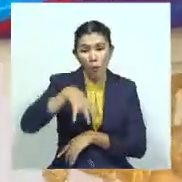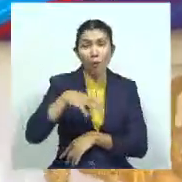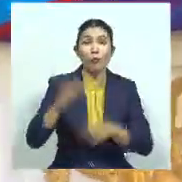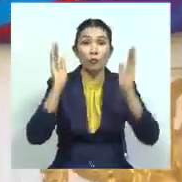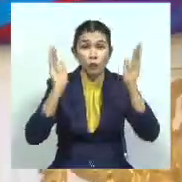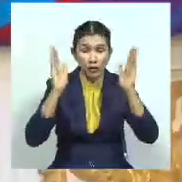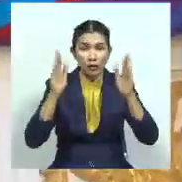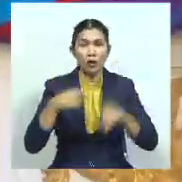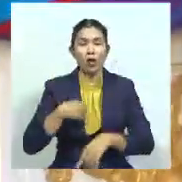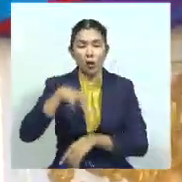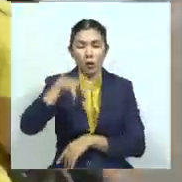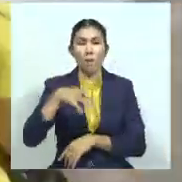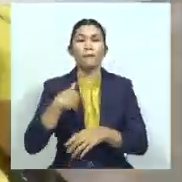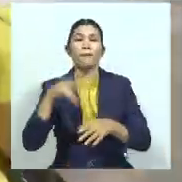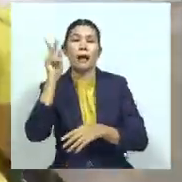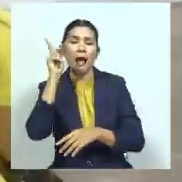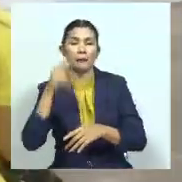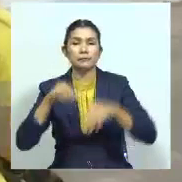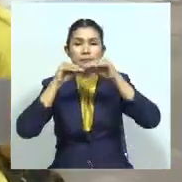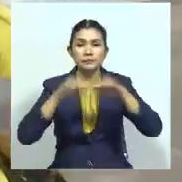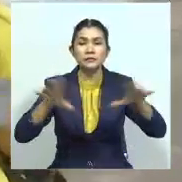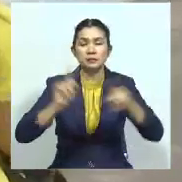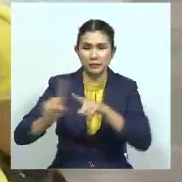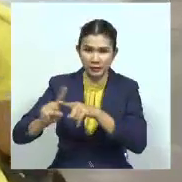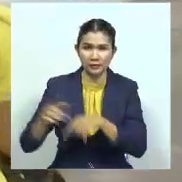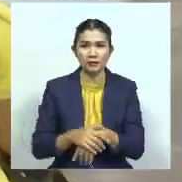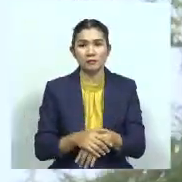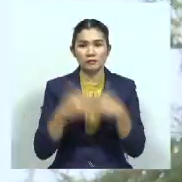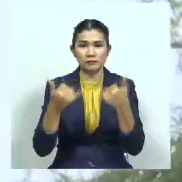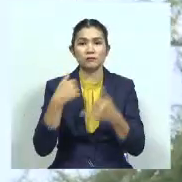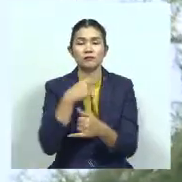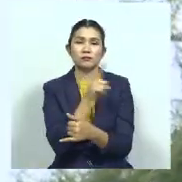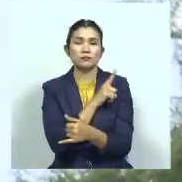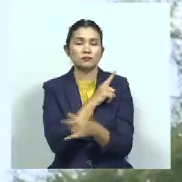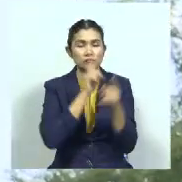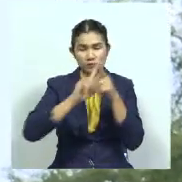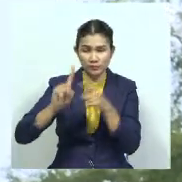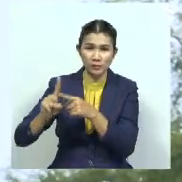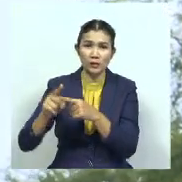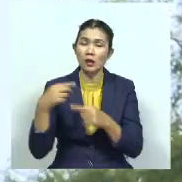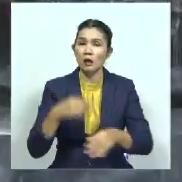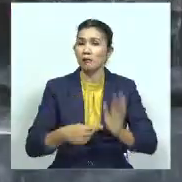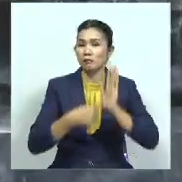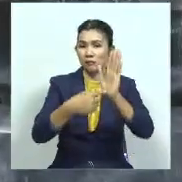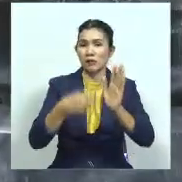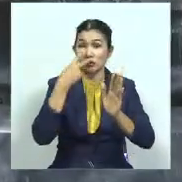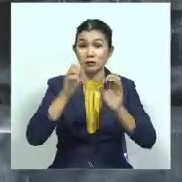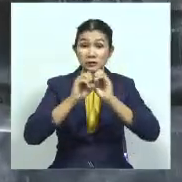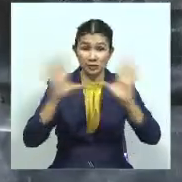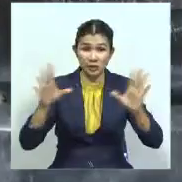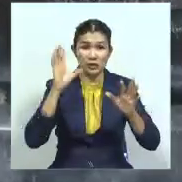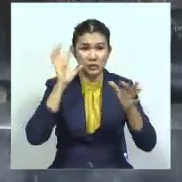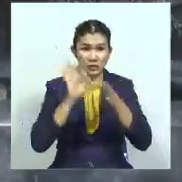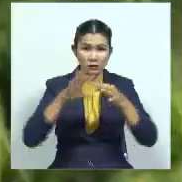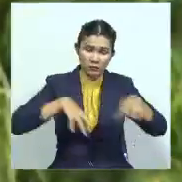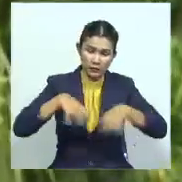การและกรมประชาสัมพันธ์ในปัจจุบันกับบทบาทหน้าที่ที่กว้างขวางยิ่งขึ้นสะท้อนให้เห็นถึงแนวนโยบายและการ